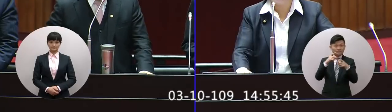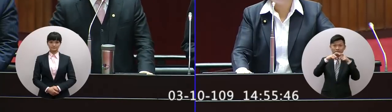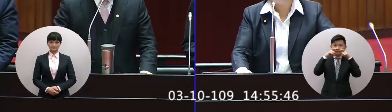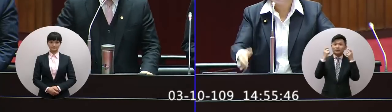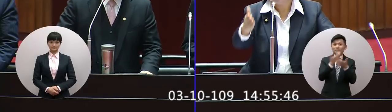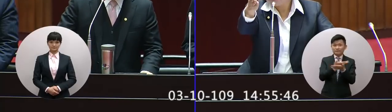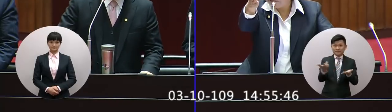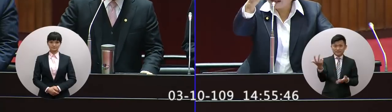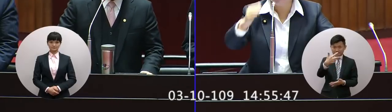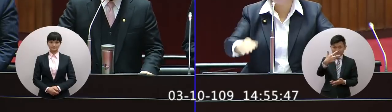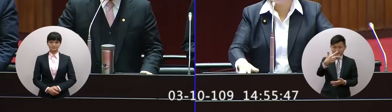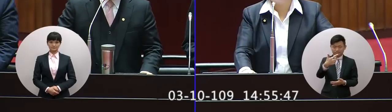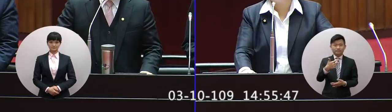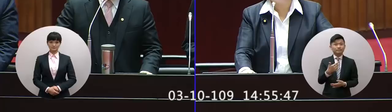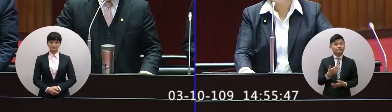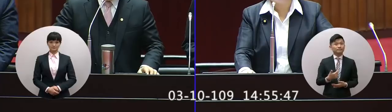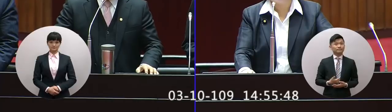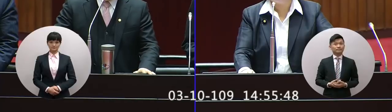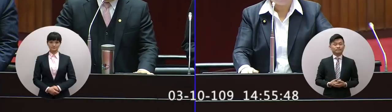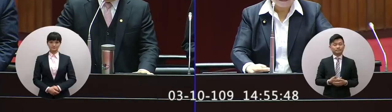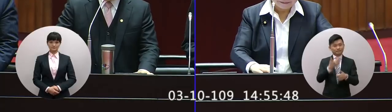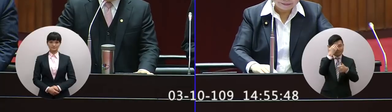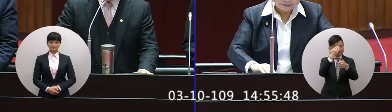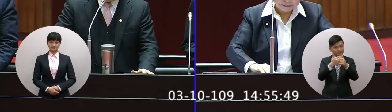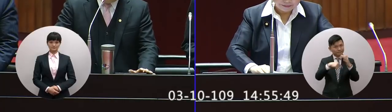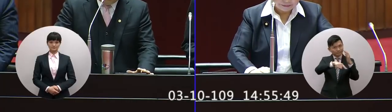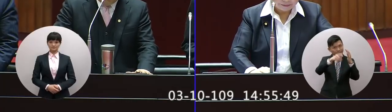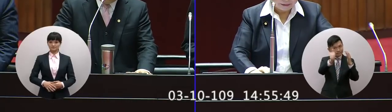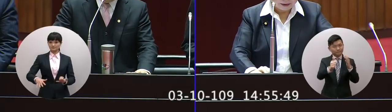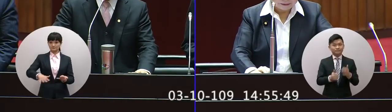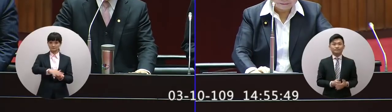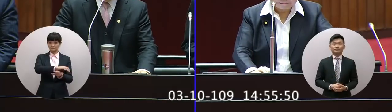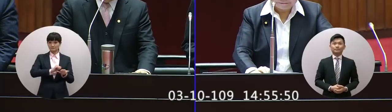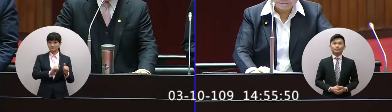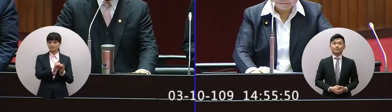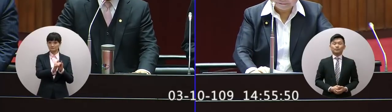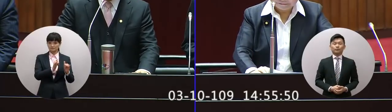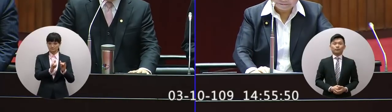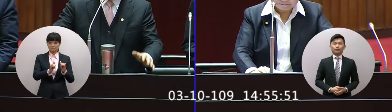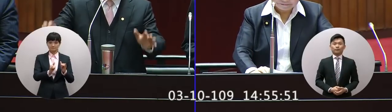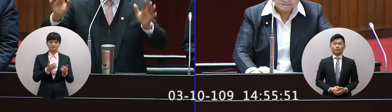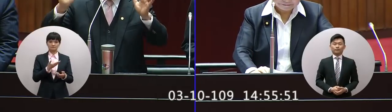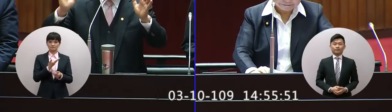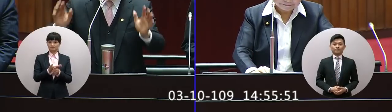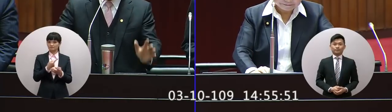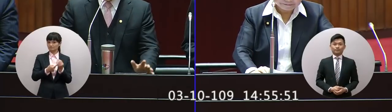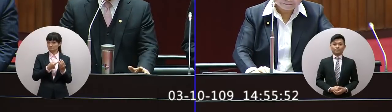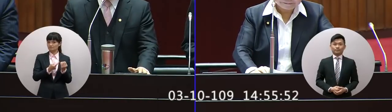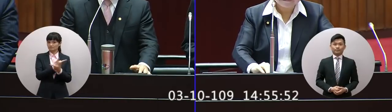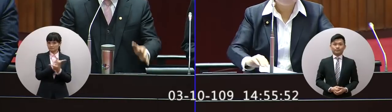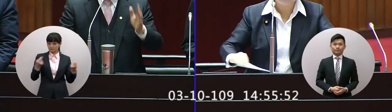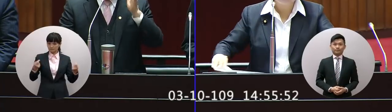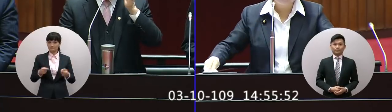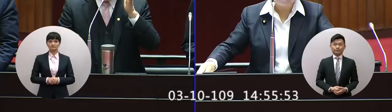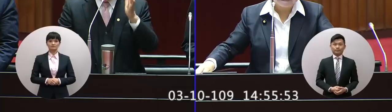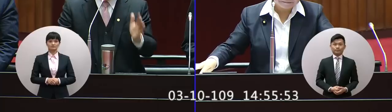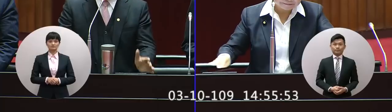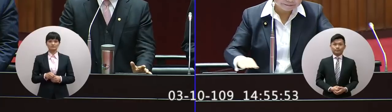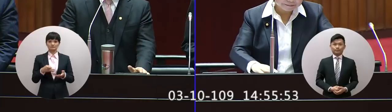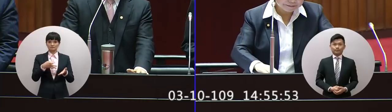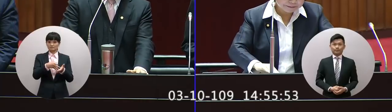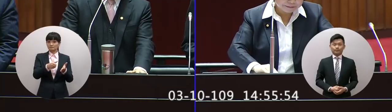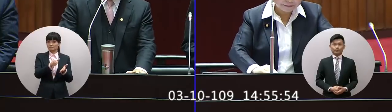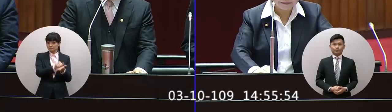口罩，拜托院长， 全国的同胞都会一样，我们都用实名制，大家